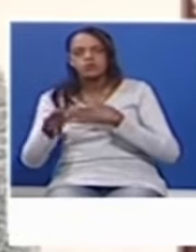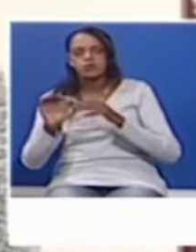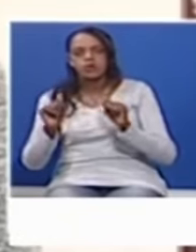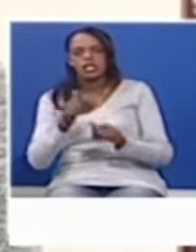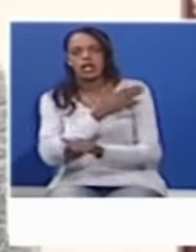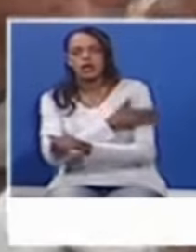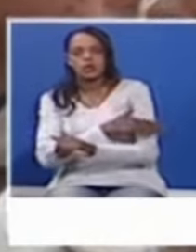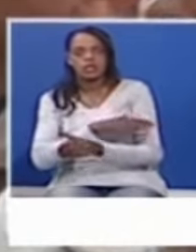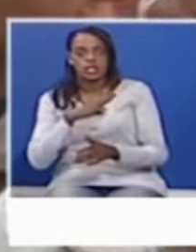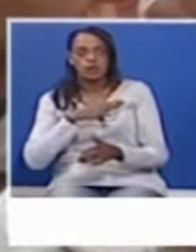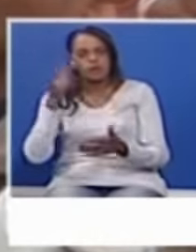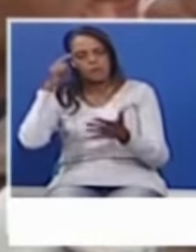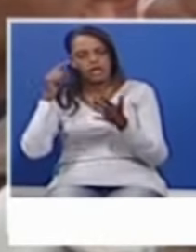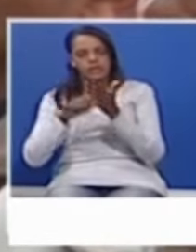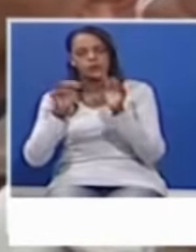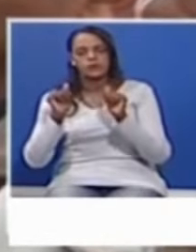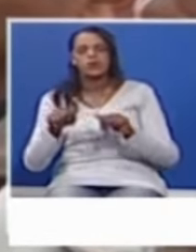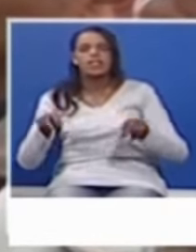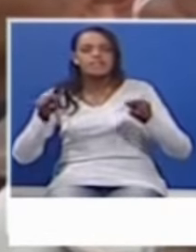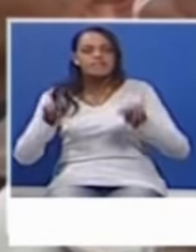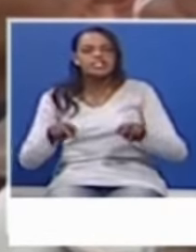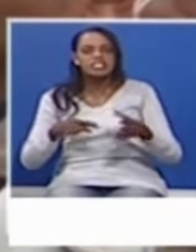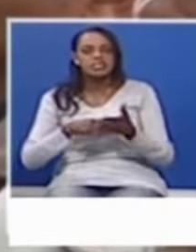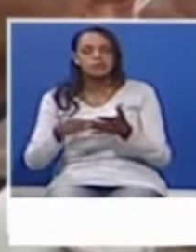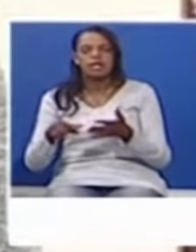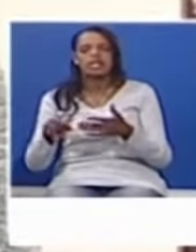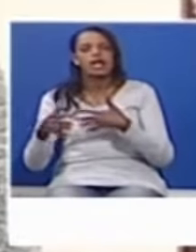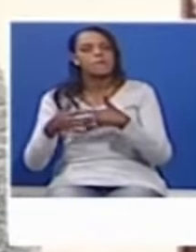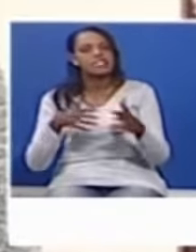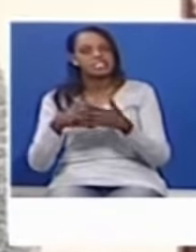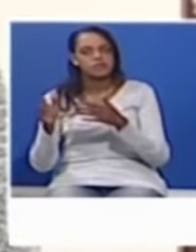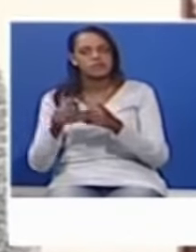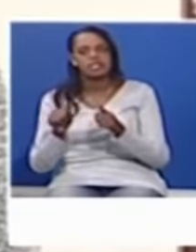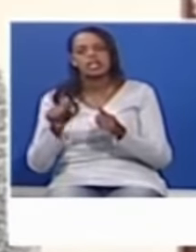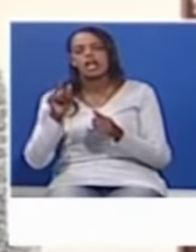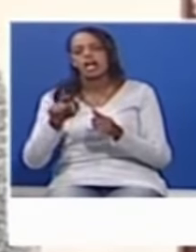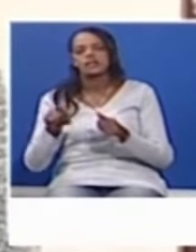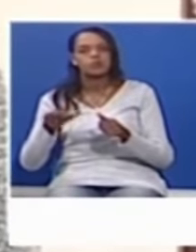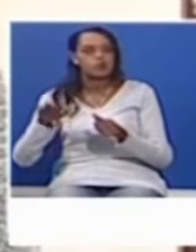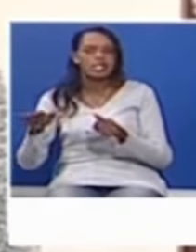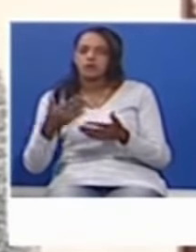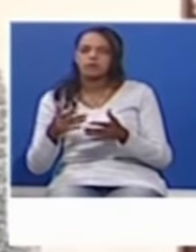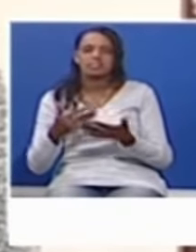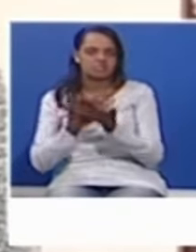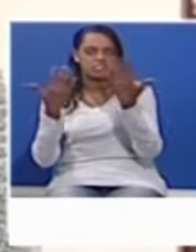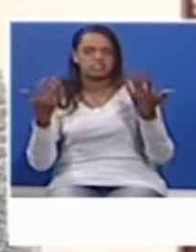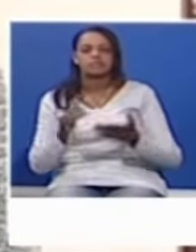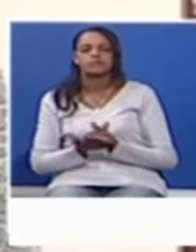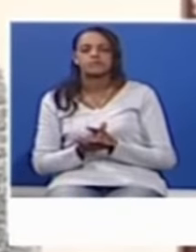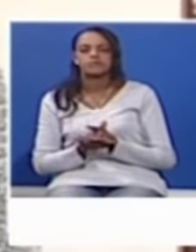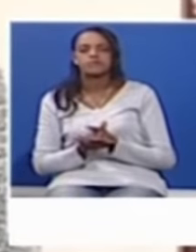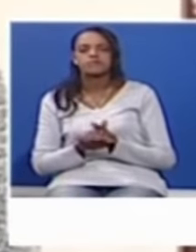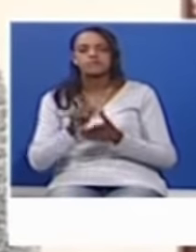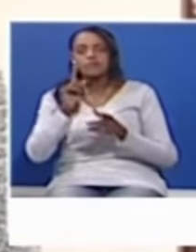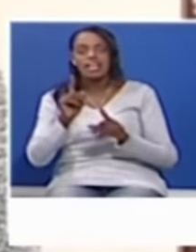ኣገልግሎት ኣለዎ ማለት እዩ ስለዚ ፍርዲ ዝበሃል ኣብ መስርሕ እምበር ኣብቲ ብይን ኣይኮነን ዝግለፅ